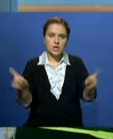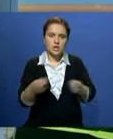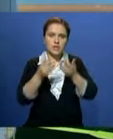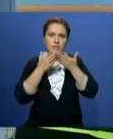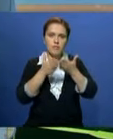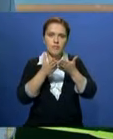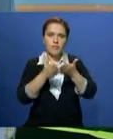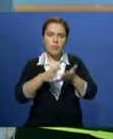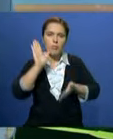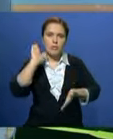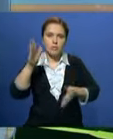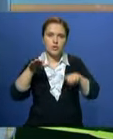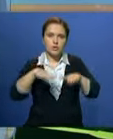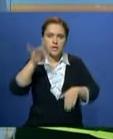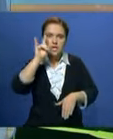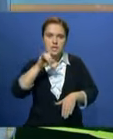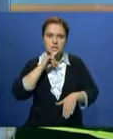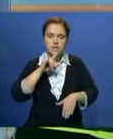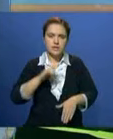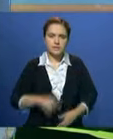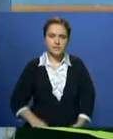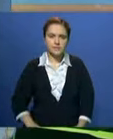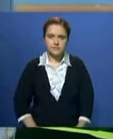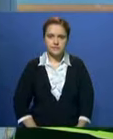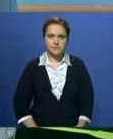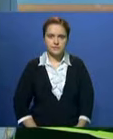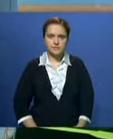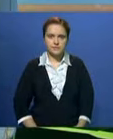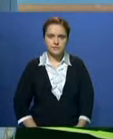развития морских ворот Казахстана. Тамара, здравствуйте.